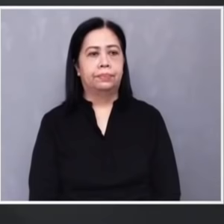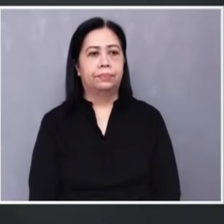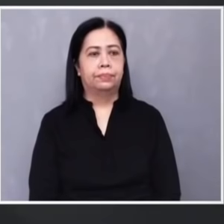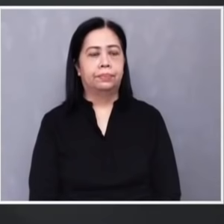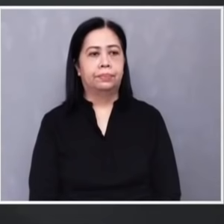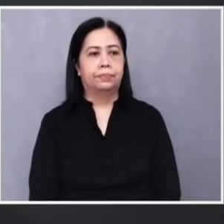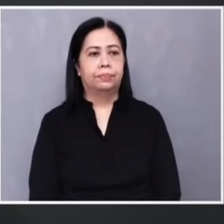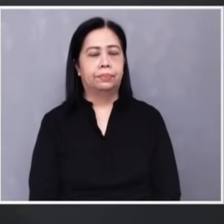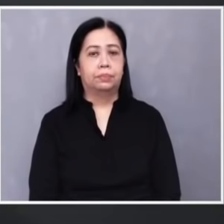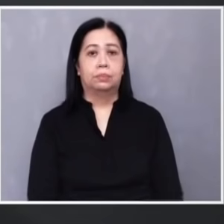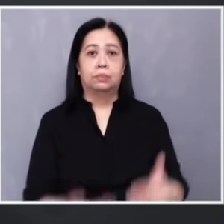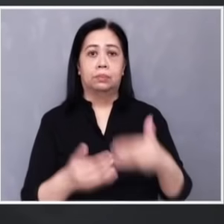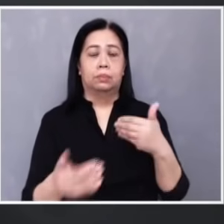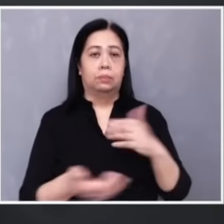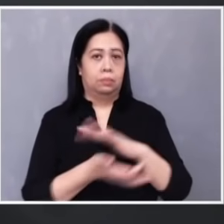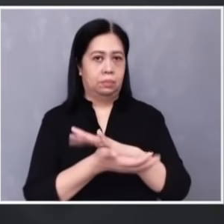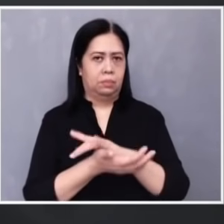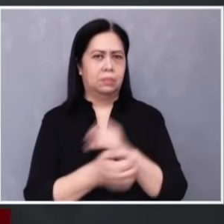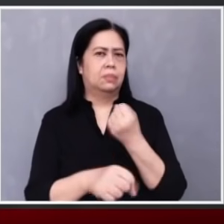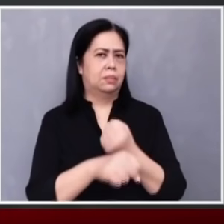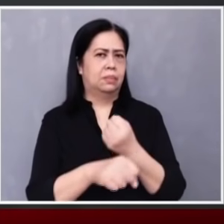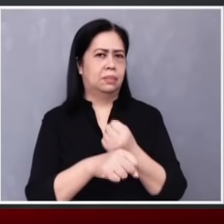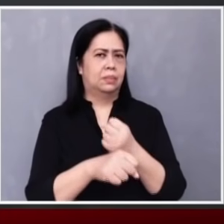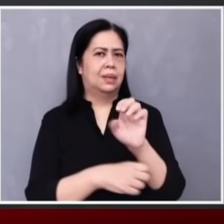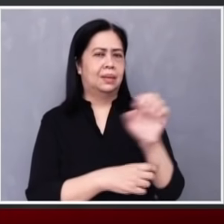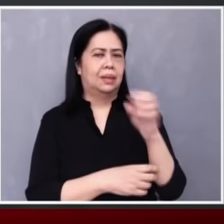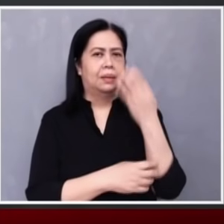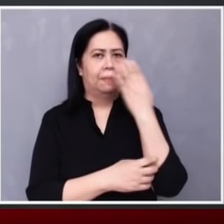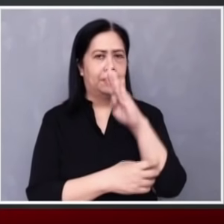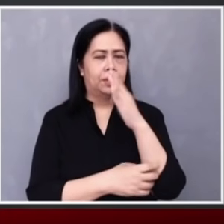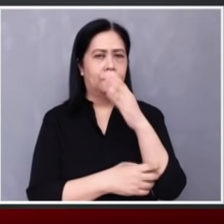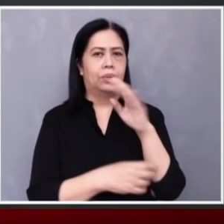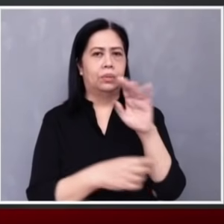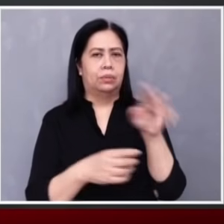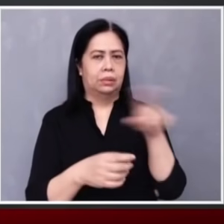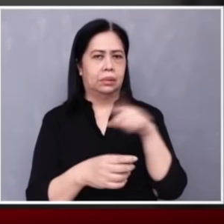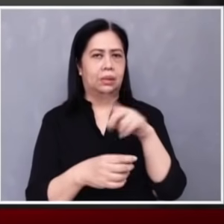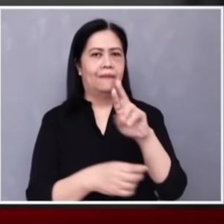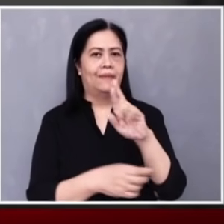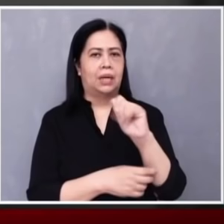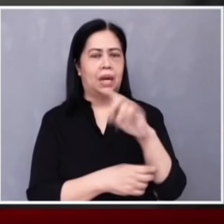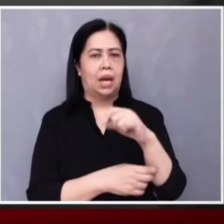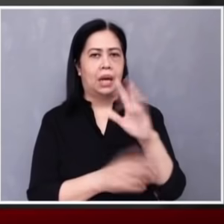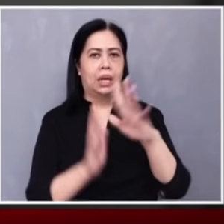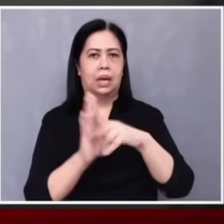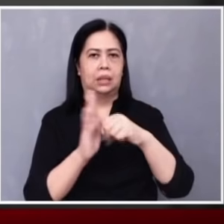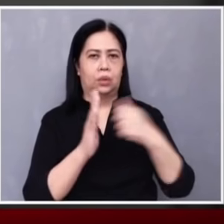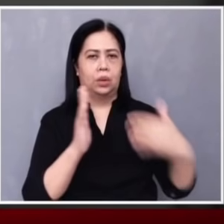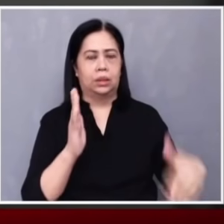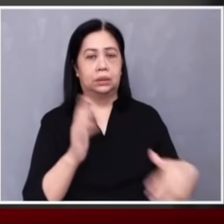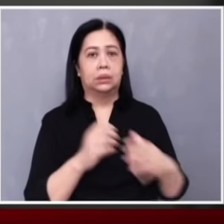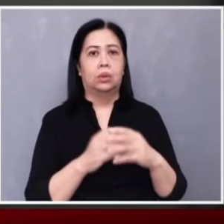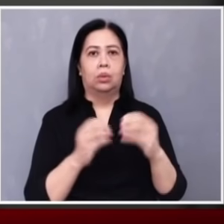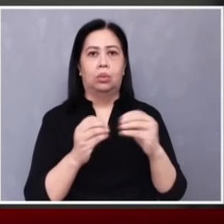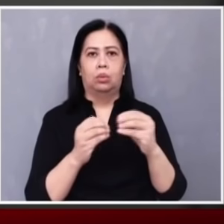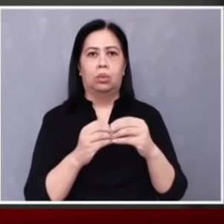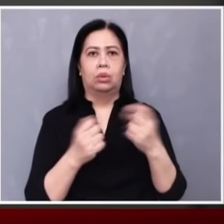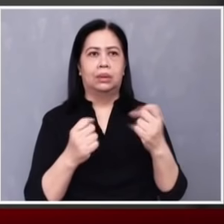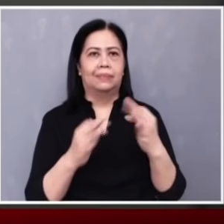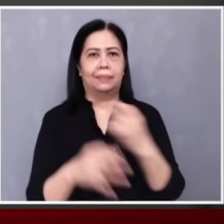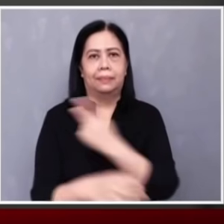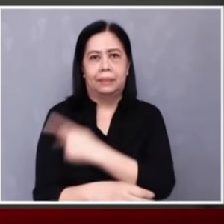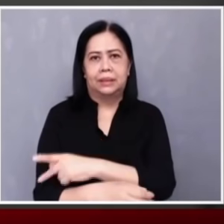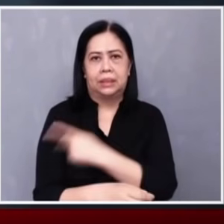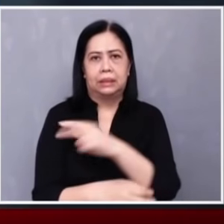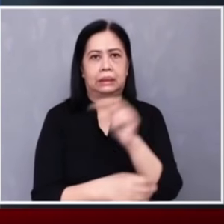Bago pa mag-pandemic, hirap na ang Eastern Bicol Medical Center sa Virac, Catanduanes. Lalo kapag may pasyenteng kailangang ilabas